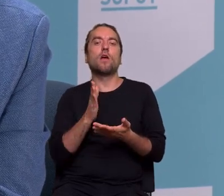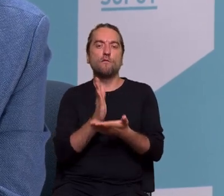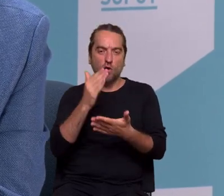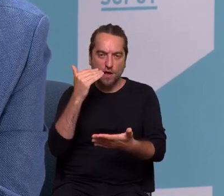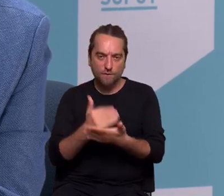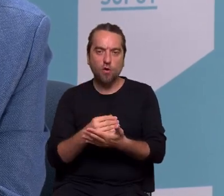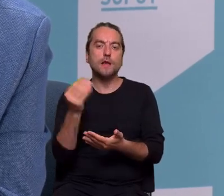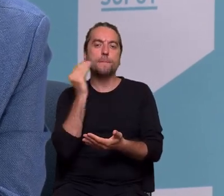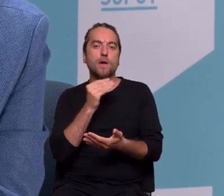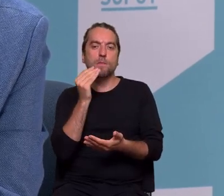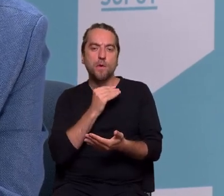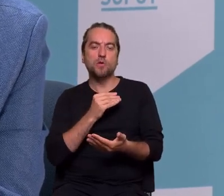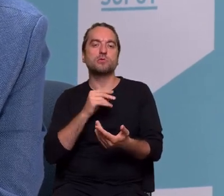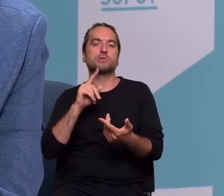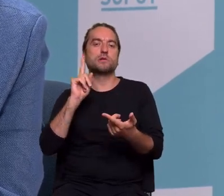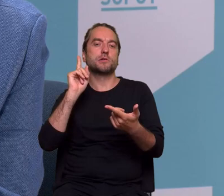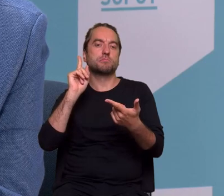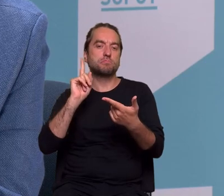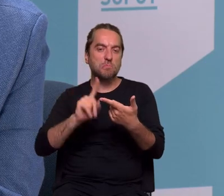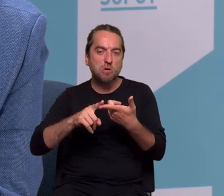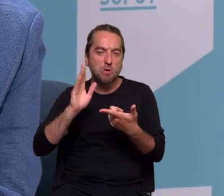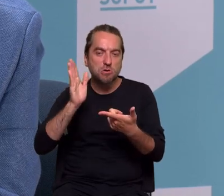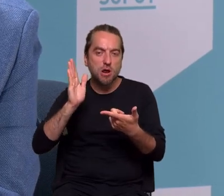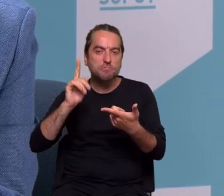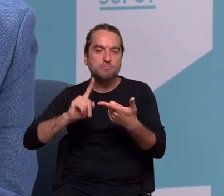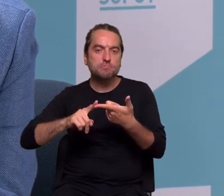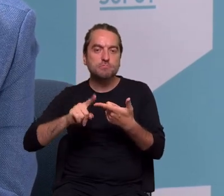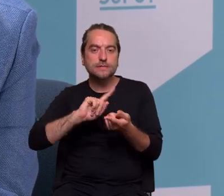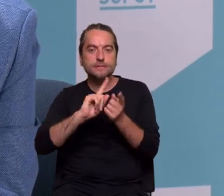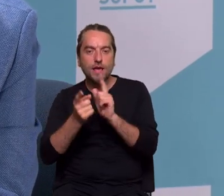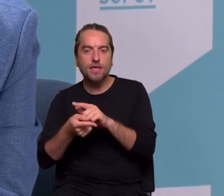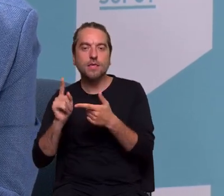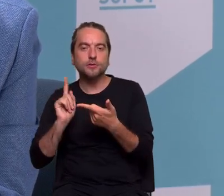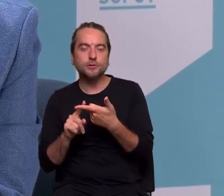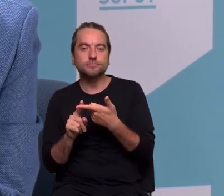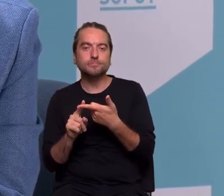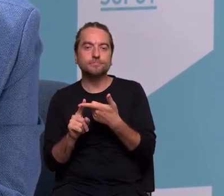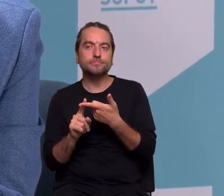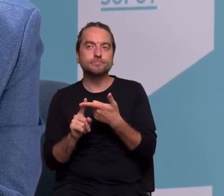wojewoda pomorski w pewnym momencie, później był jakiś budynek